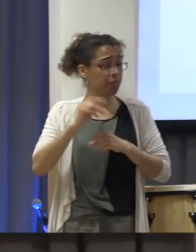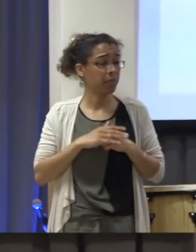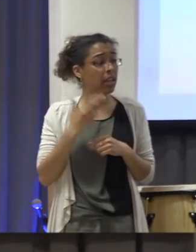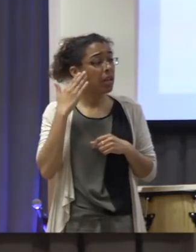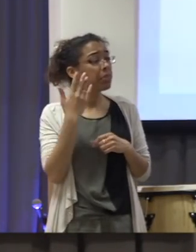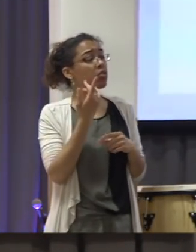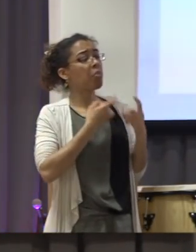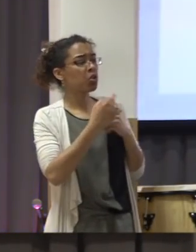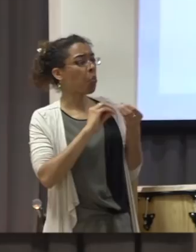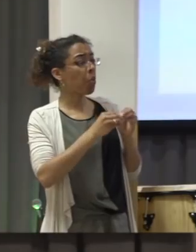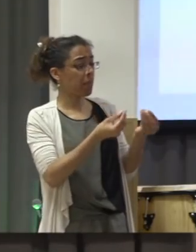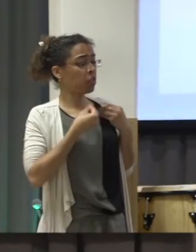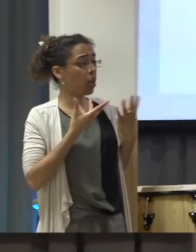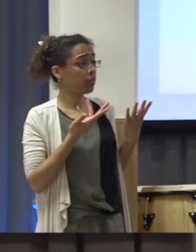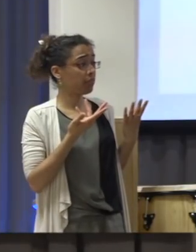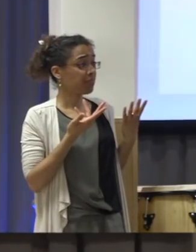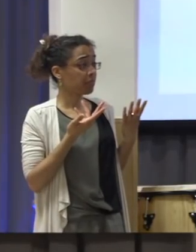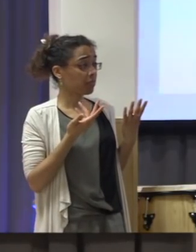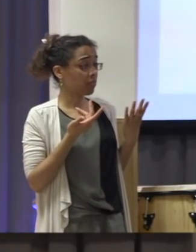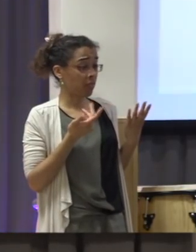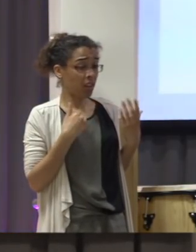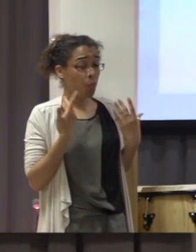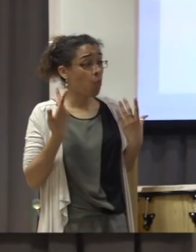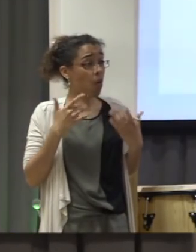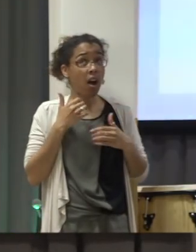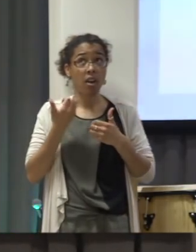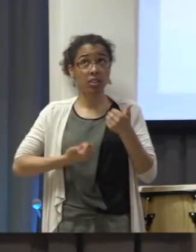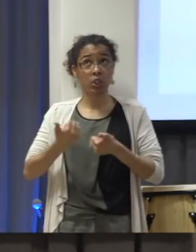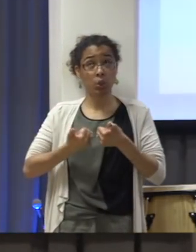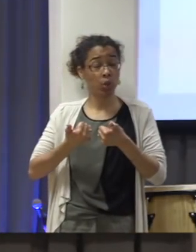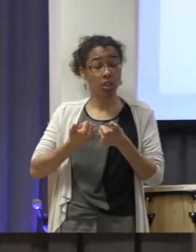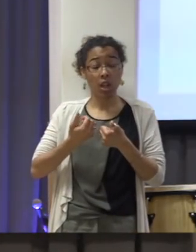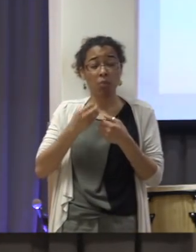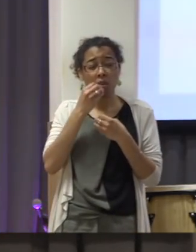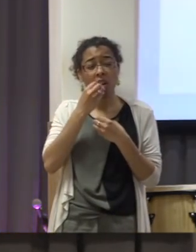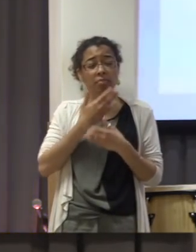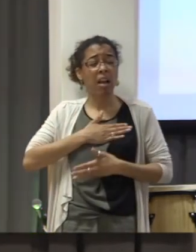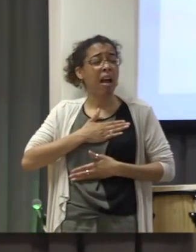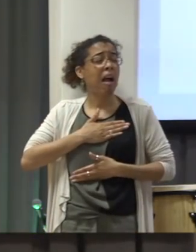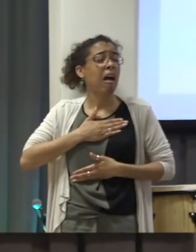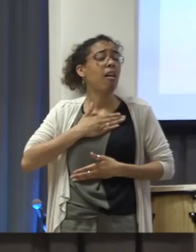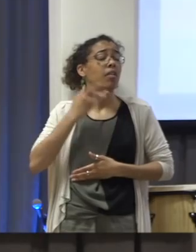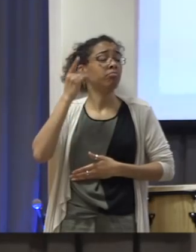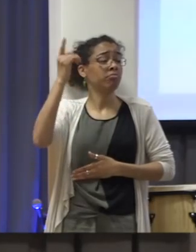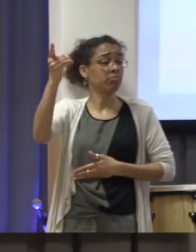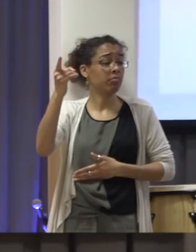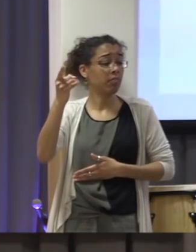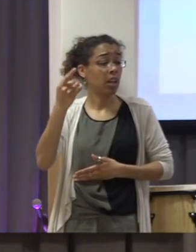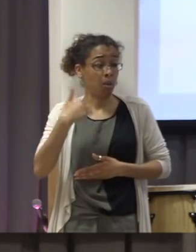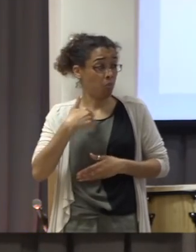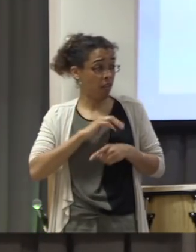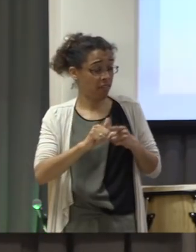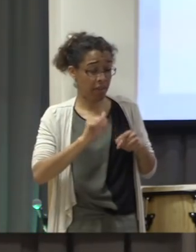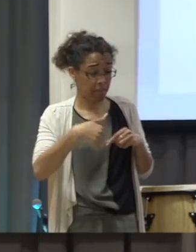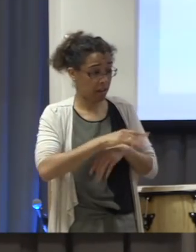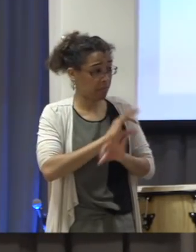tu me poses le problème, moi je sers mon Dieu avec vraiment un grand amour. Ce que je ne fais, je ne vois pas le mal.